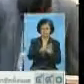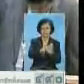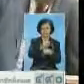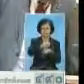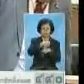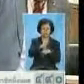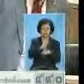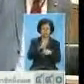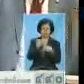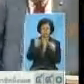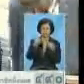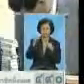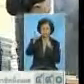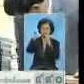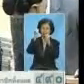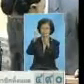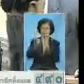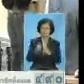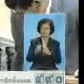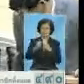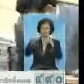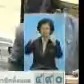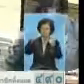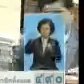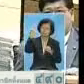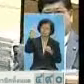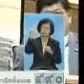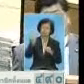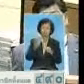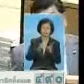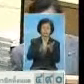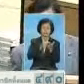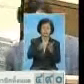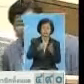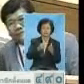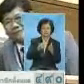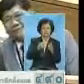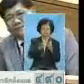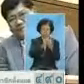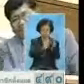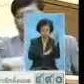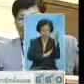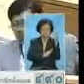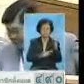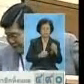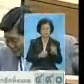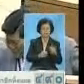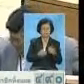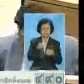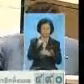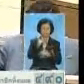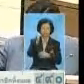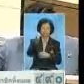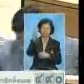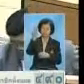การประท้วงวุ่นวายรัฐบาลในสมัยนู้นเนี่ยนะครับก็แนะนำราษฎรทั่วทั้งประเทศแต่เป็นเรื่องที่โชคดีนะครับ